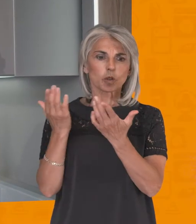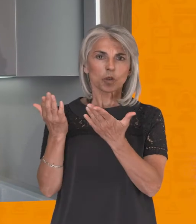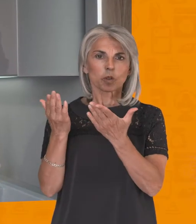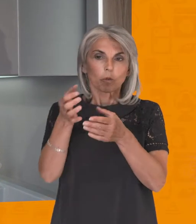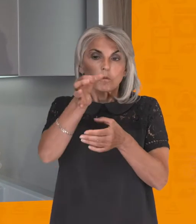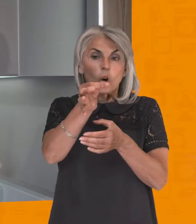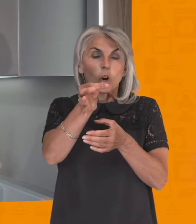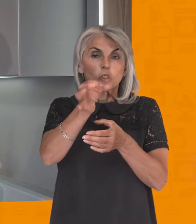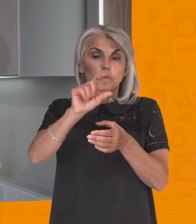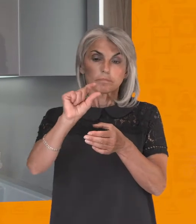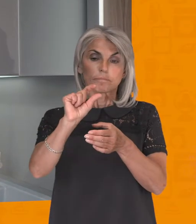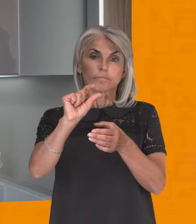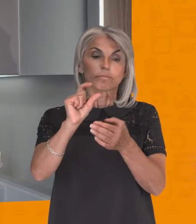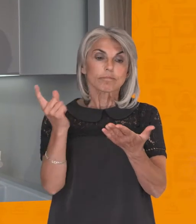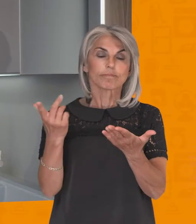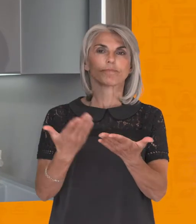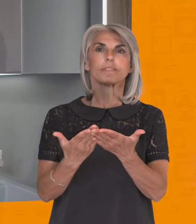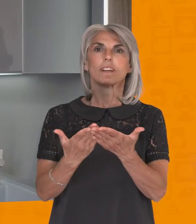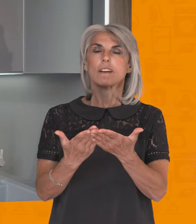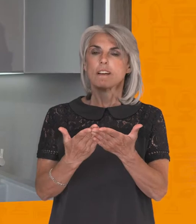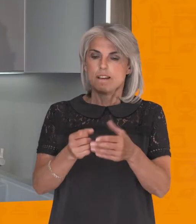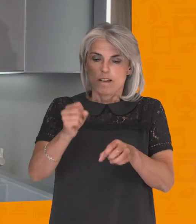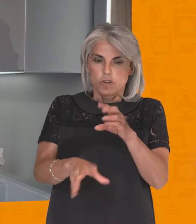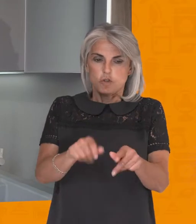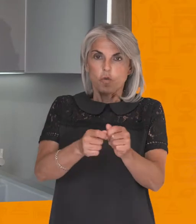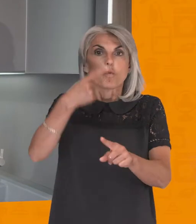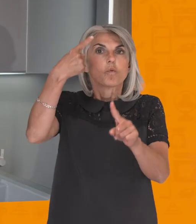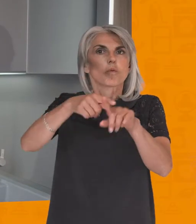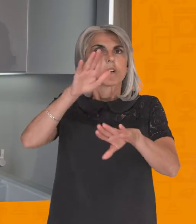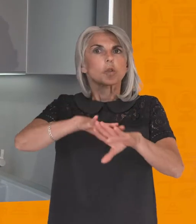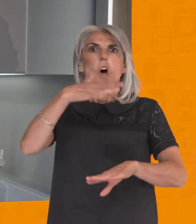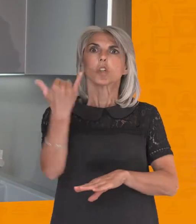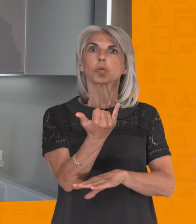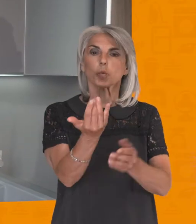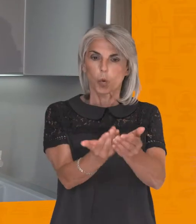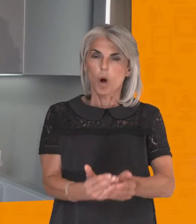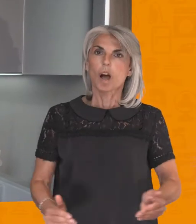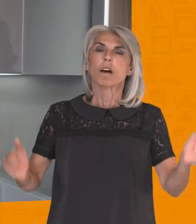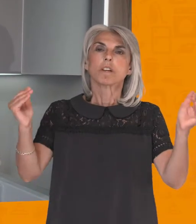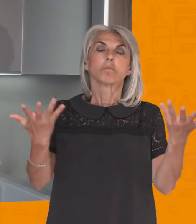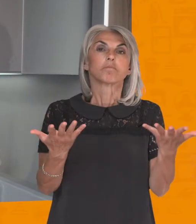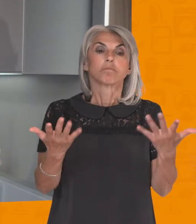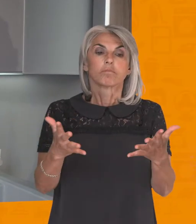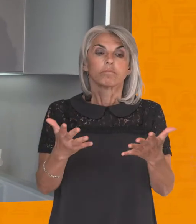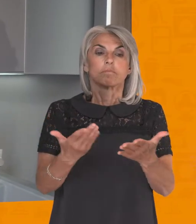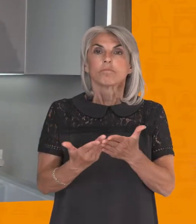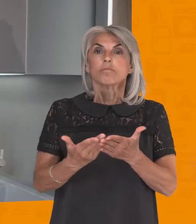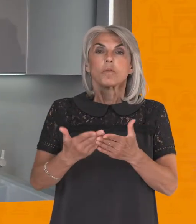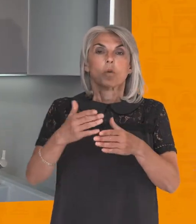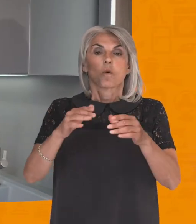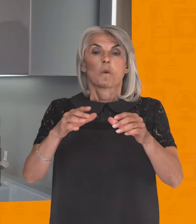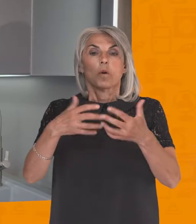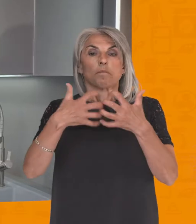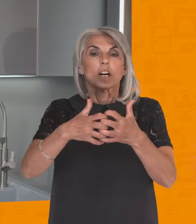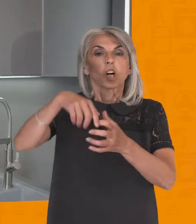une tranche, un cake, on dit aussi une galette, vous la mettez une fois par jour dans votre évier de cuisine. Quand vous avez une petite machine italienne, les